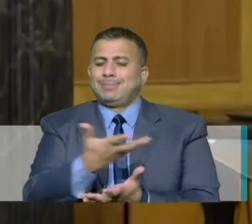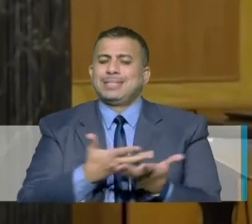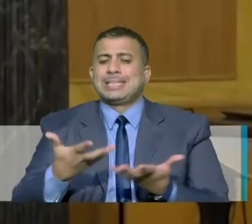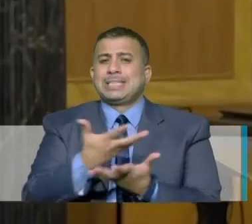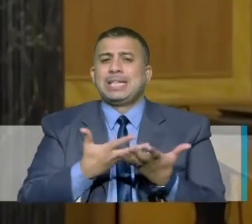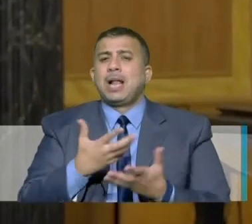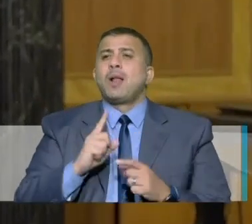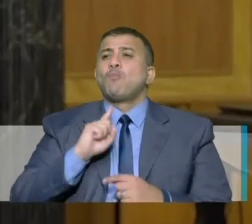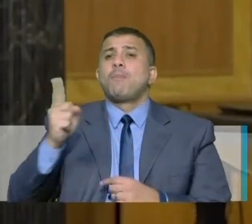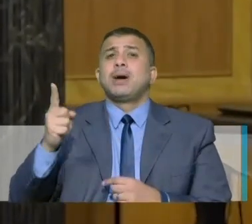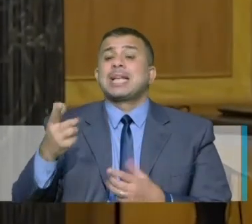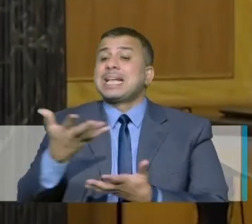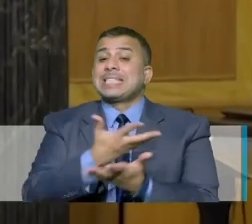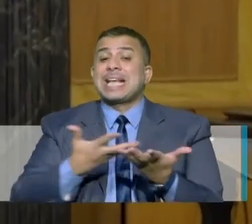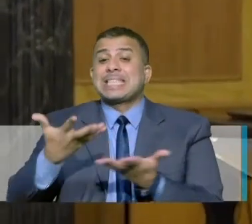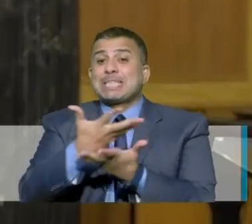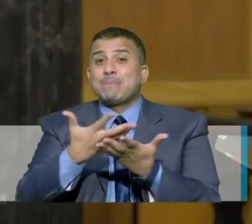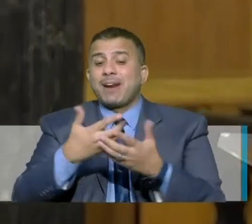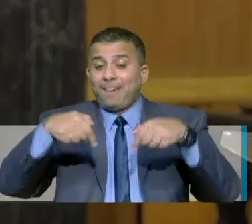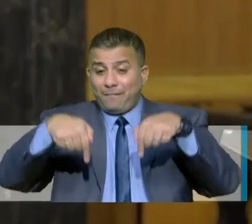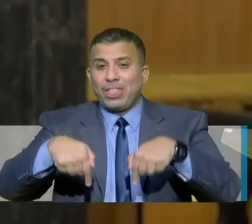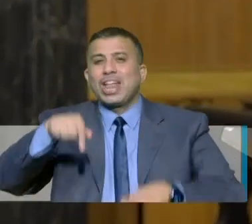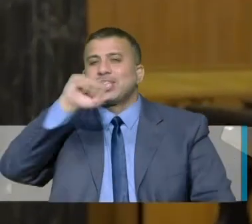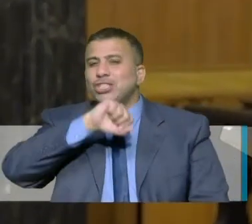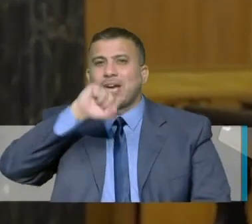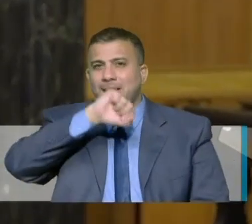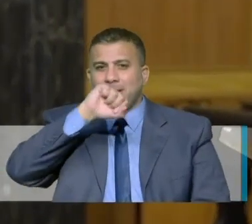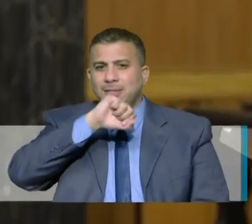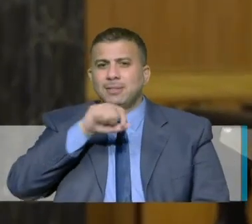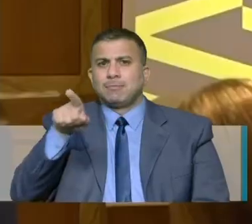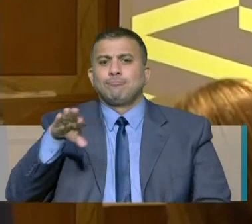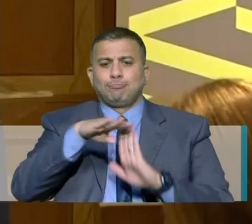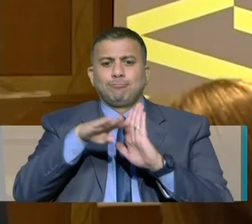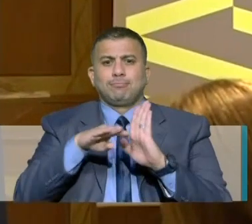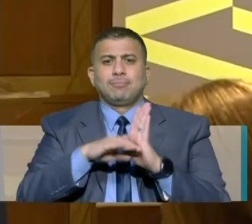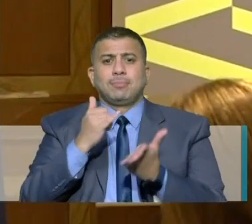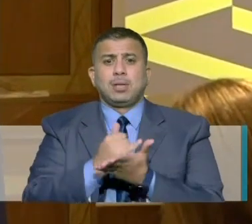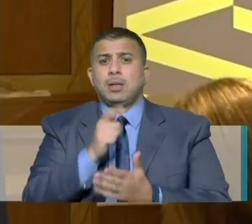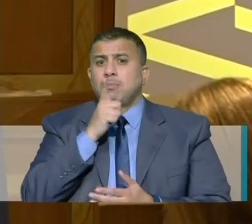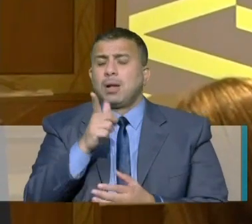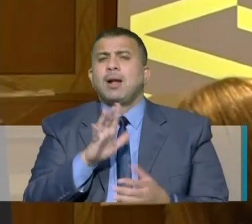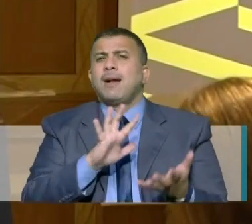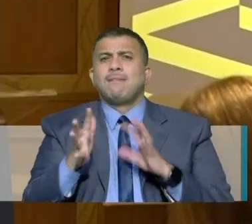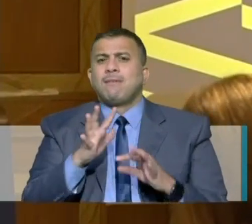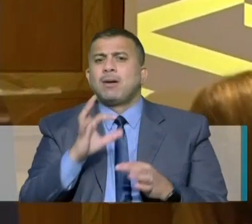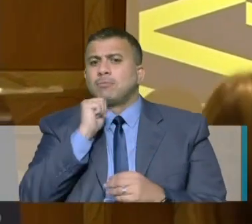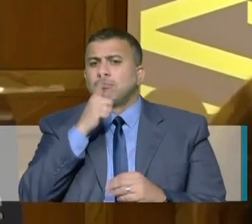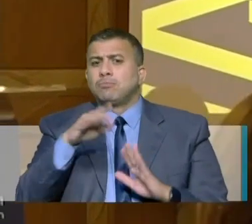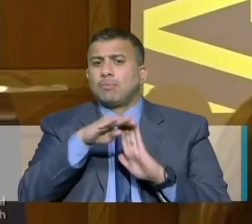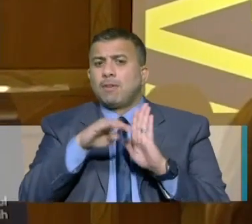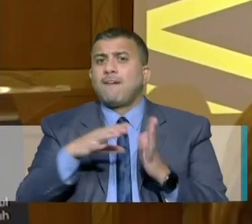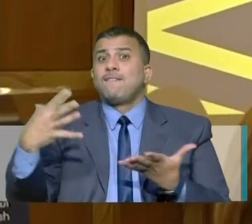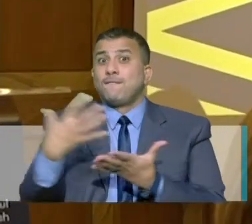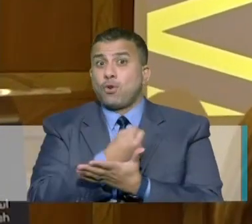الأجنبي المباشر استثمر في الشارقة، المنظم للحدث. الإمكانات والمقومات